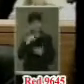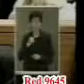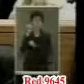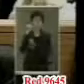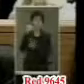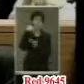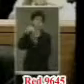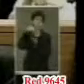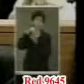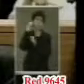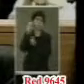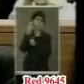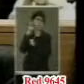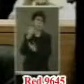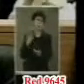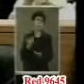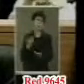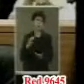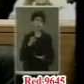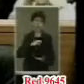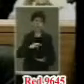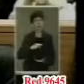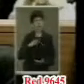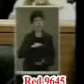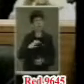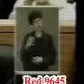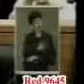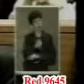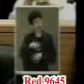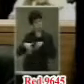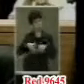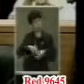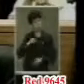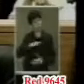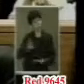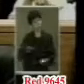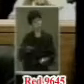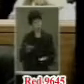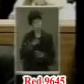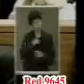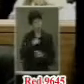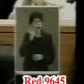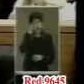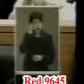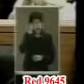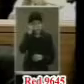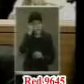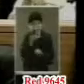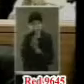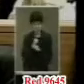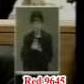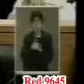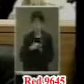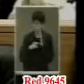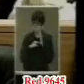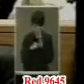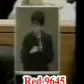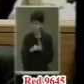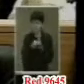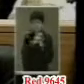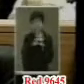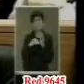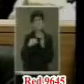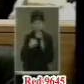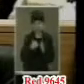มนุมขับไล่รัฐบาลที่มาจากการเลือกตั้งนี่เลยครับการเมืองภาคประชาชนท่านประธานที่เคารพมีตัวอย่างครบกันทุกค